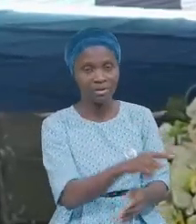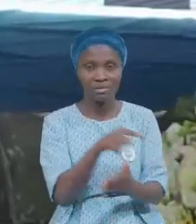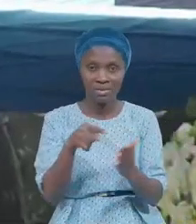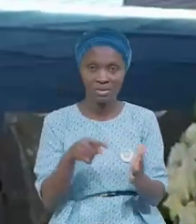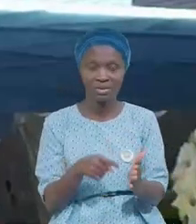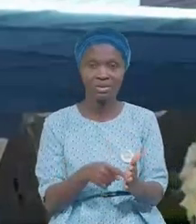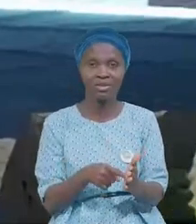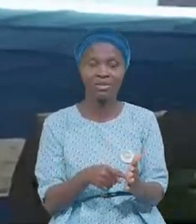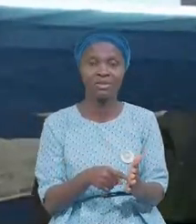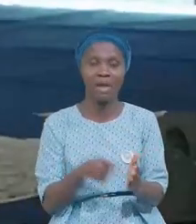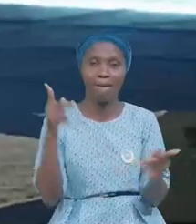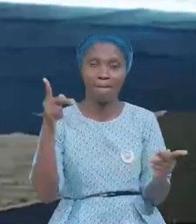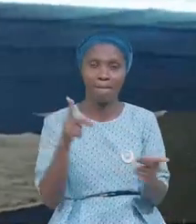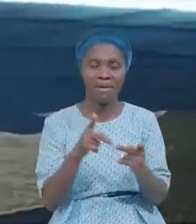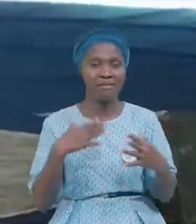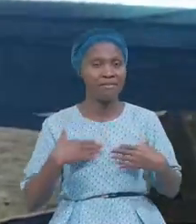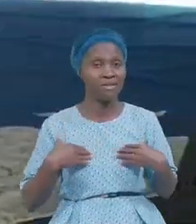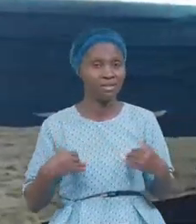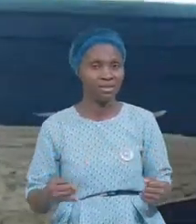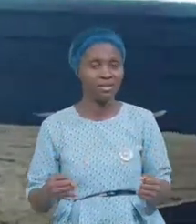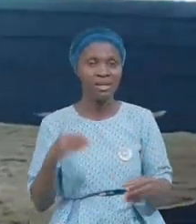présence de vous tous.